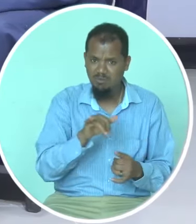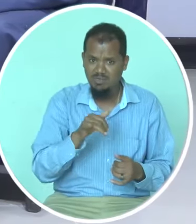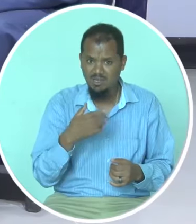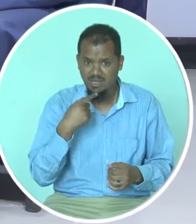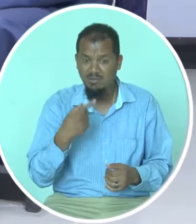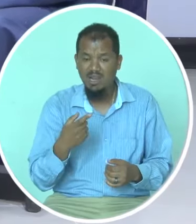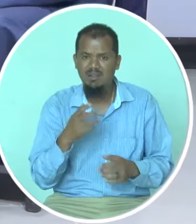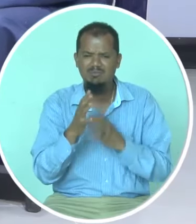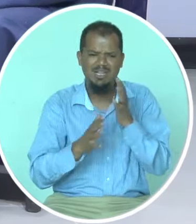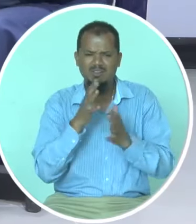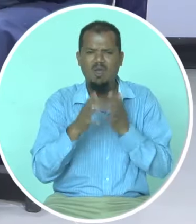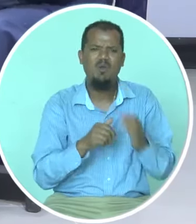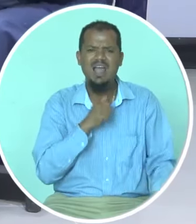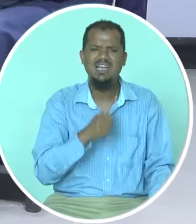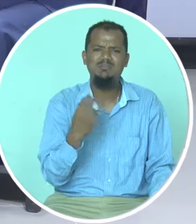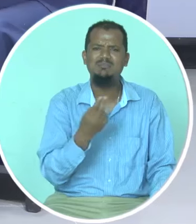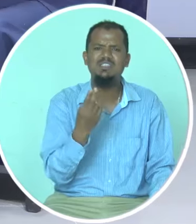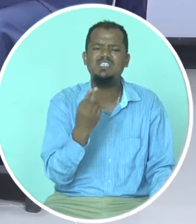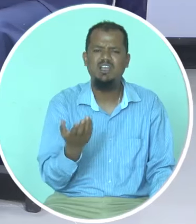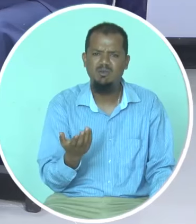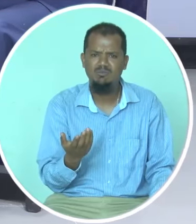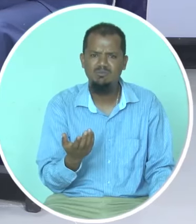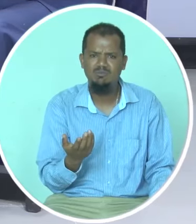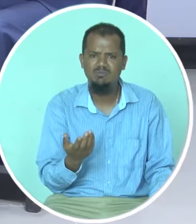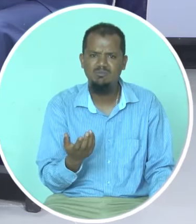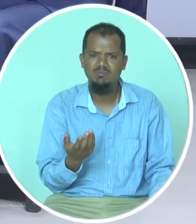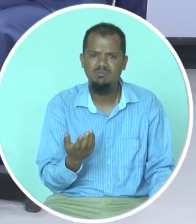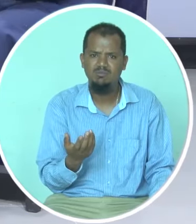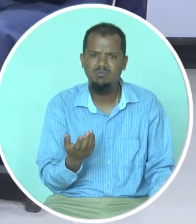አይ ምልክት ቋንቋ እኮ አይደለም የምትጠቀሙት